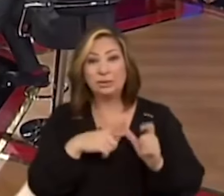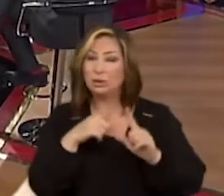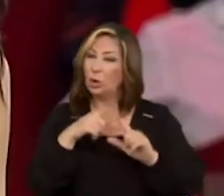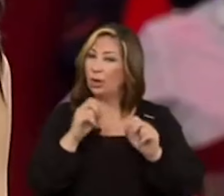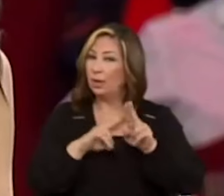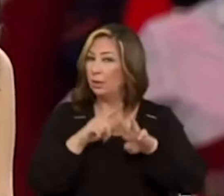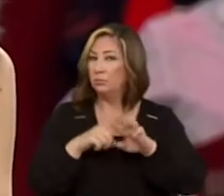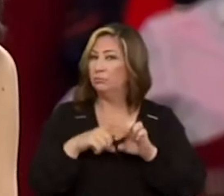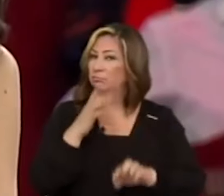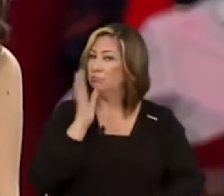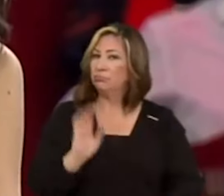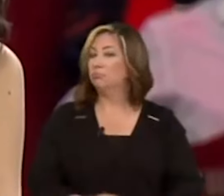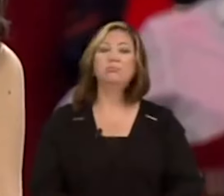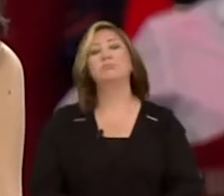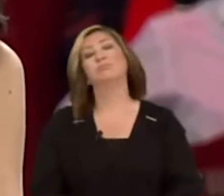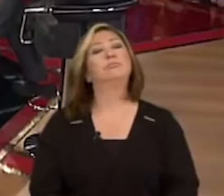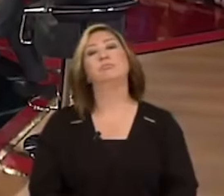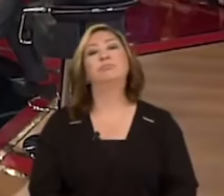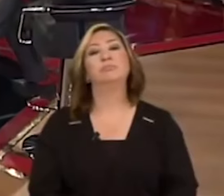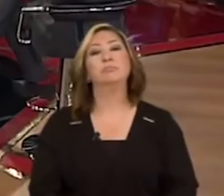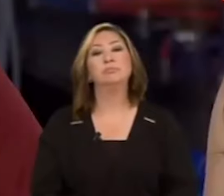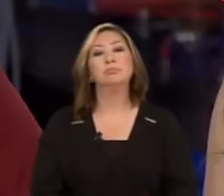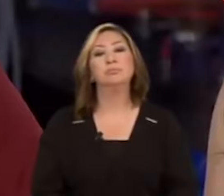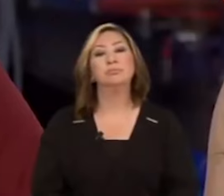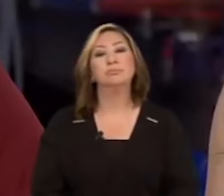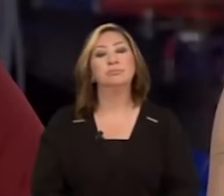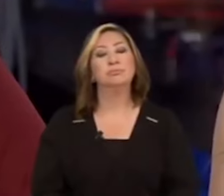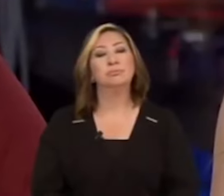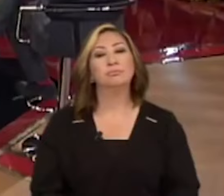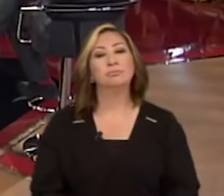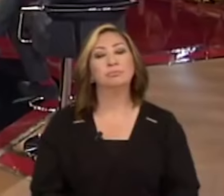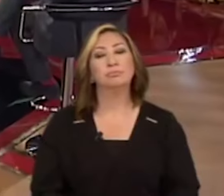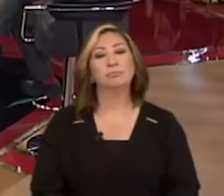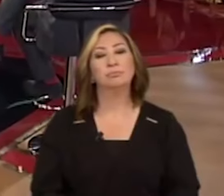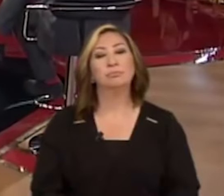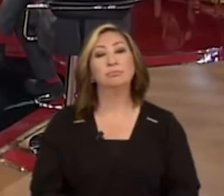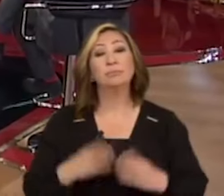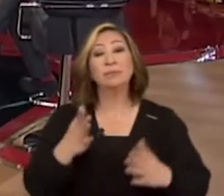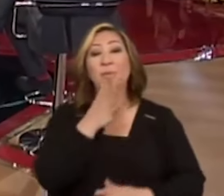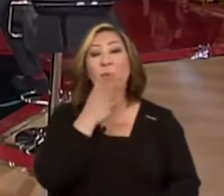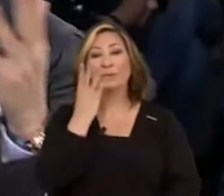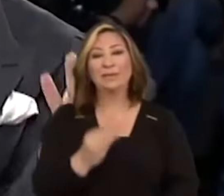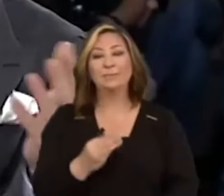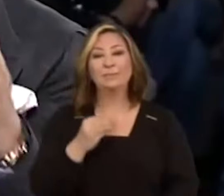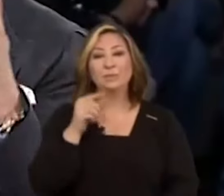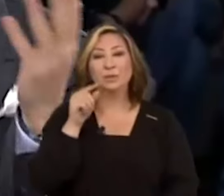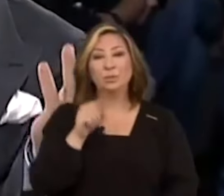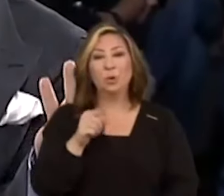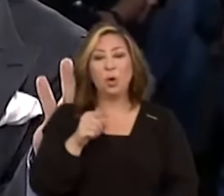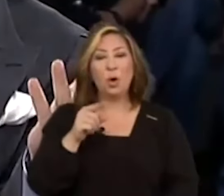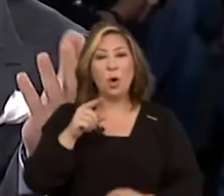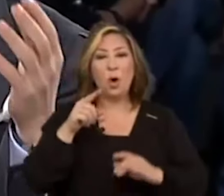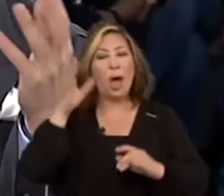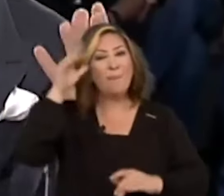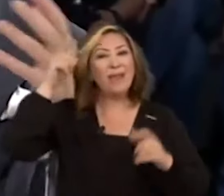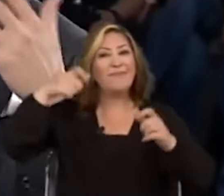Ben bilmiyorum. Gerçekten bilmiyorum. Ya biliyordum ben siz de. Siz biliyor musunuz efendim stalker'ı? Siz keşke biliyor olsaydım. Evet, stalker bu şimdi Hollywood'da